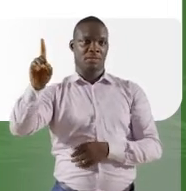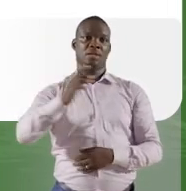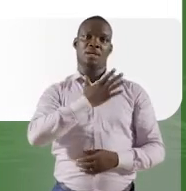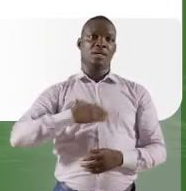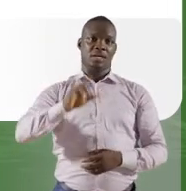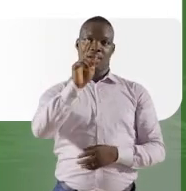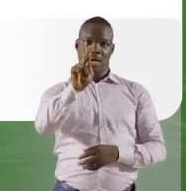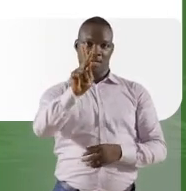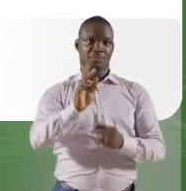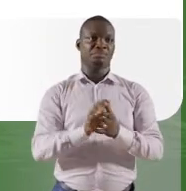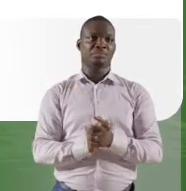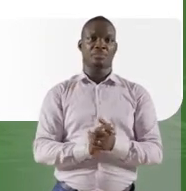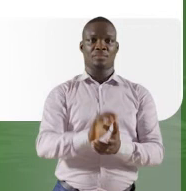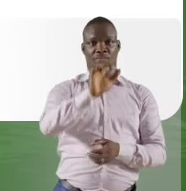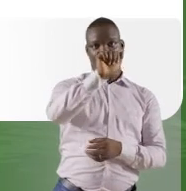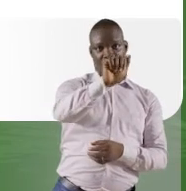et K